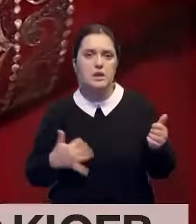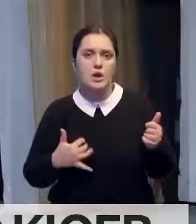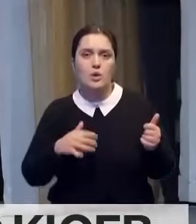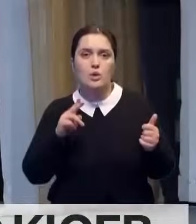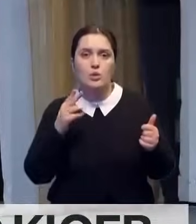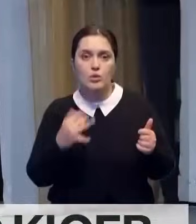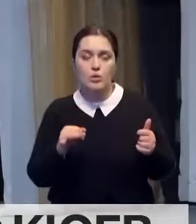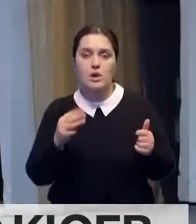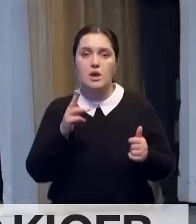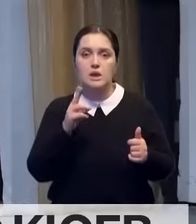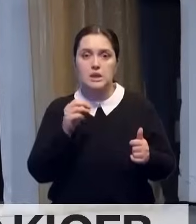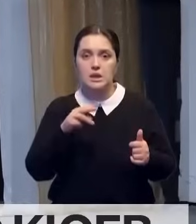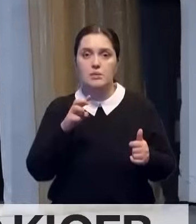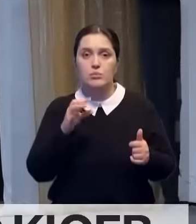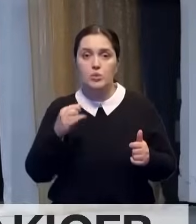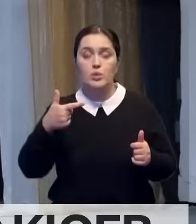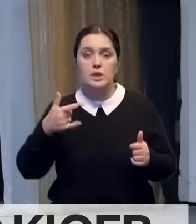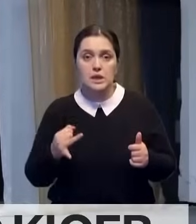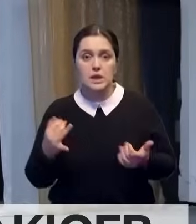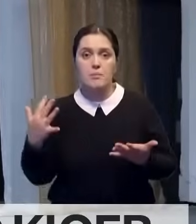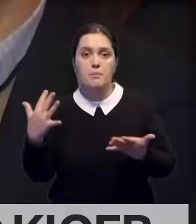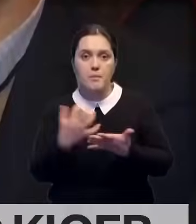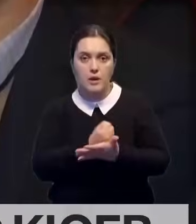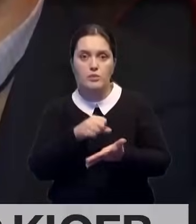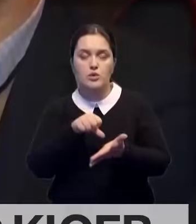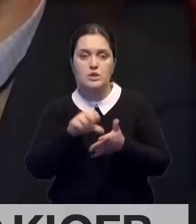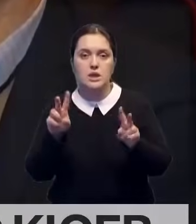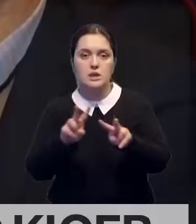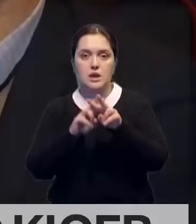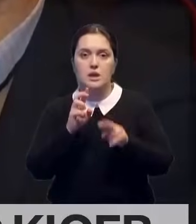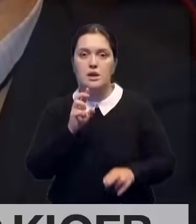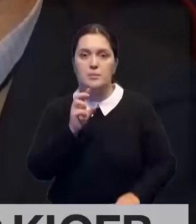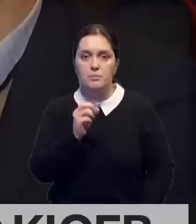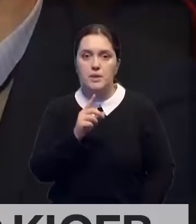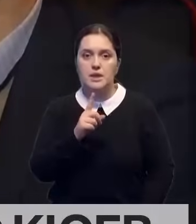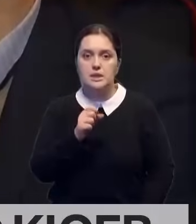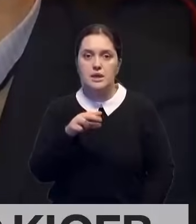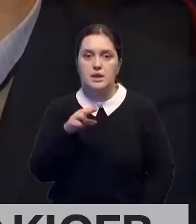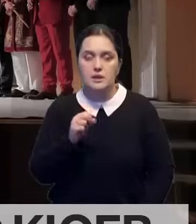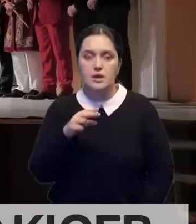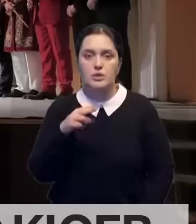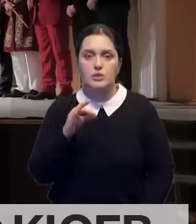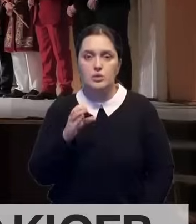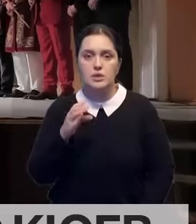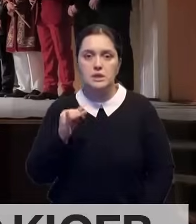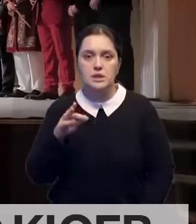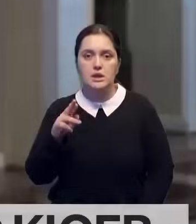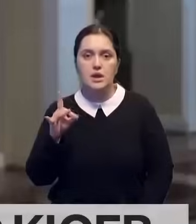и одну из композиций Кетбги. Победителем стала участница из Астаны Бексада Достиярова.